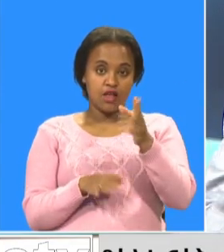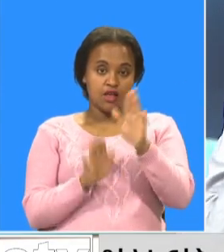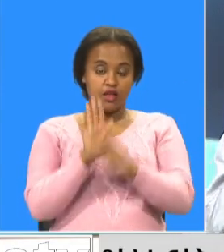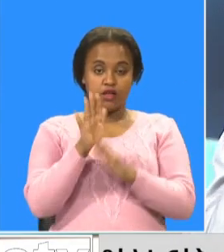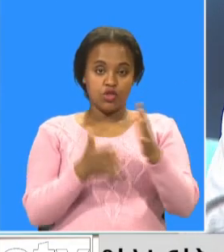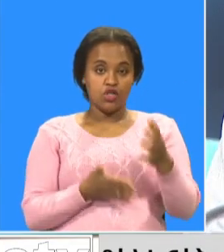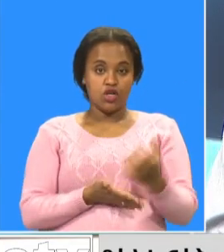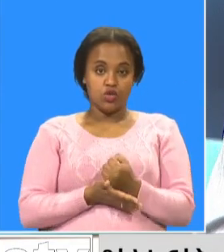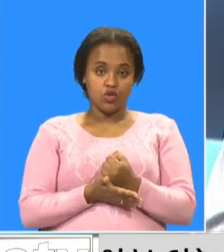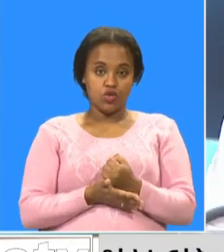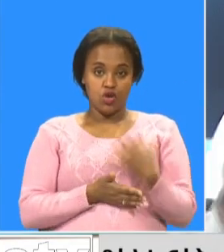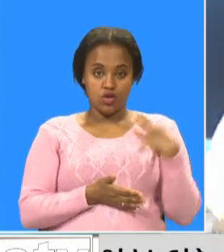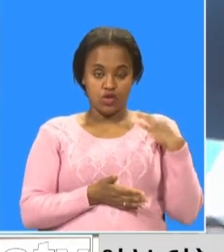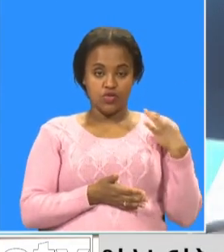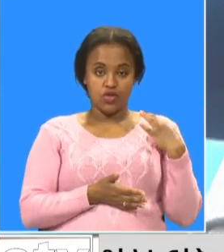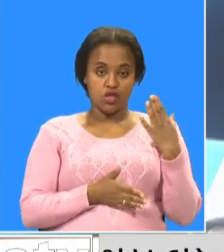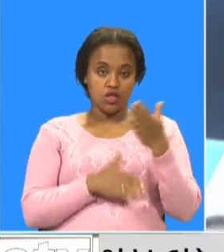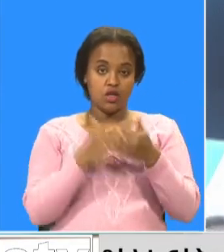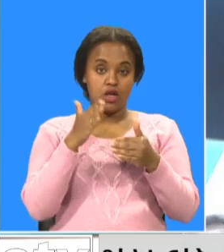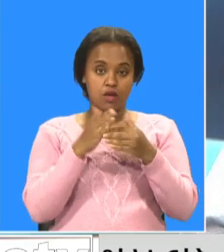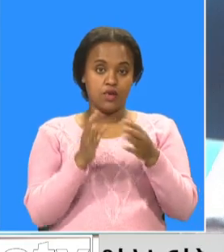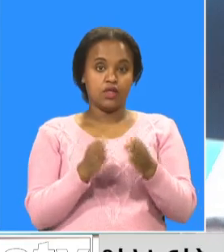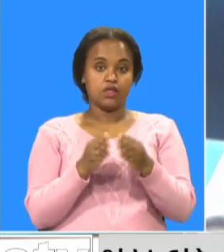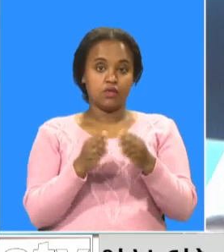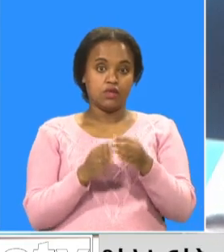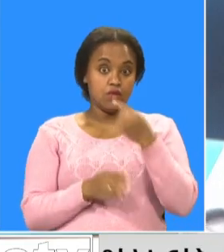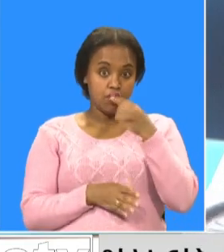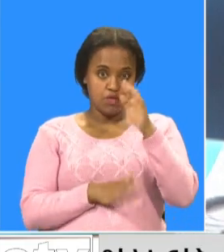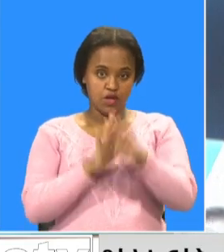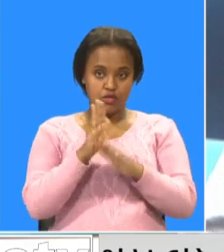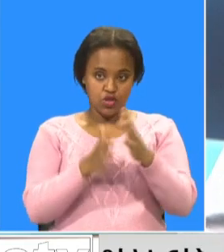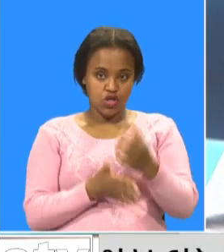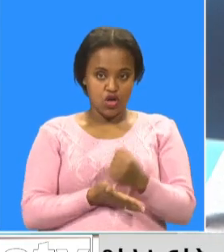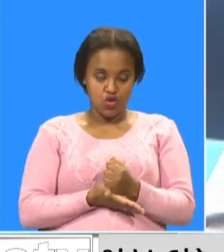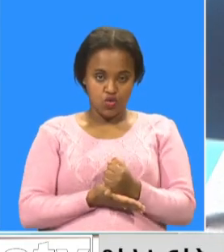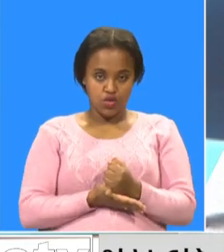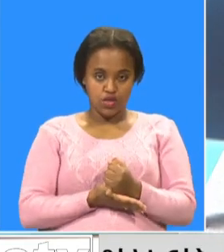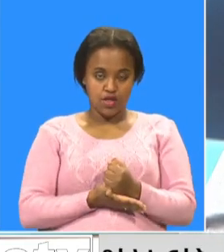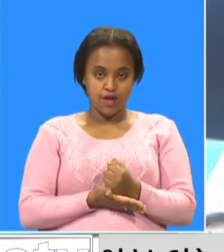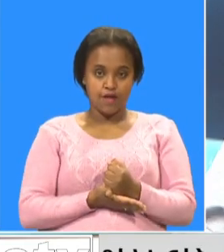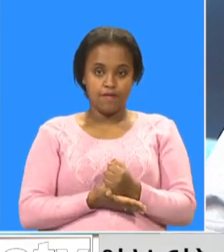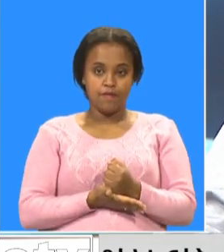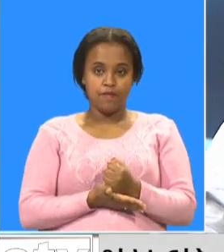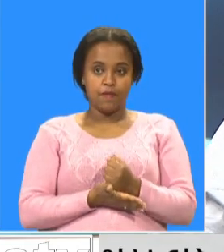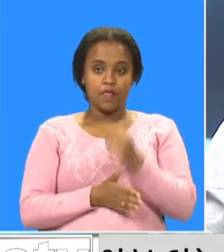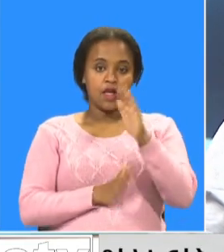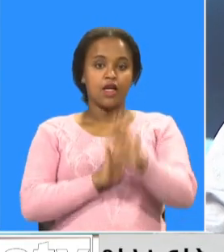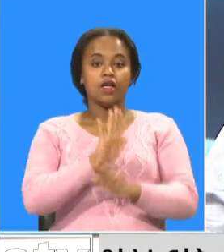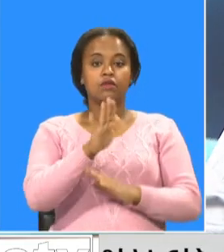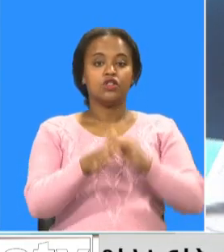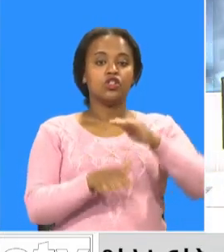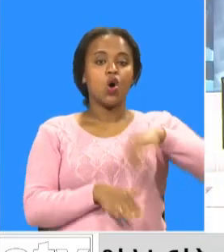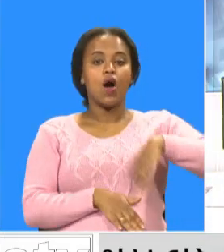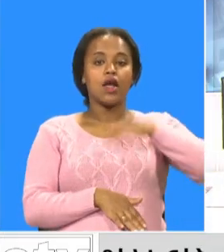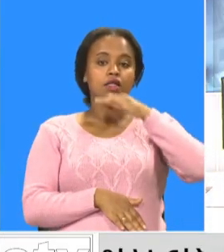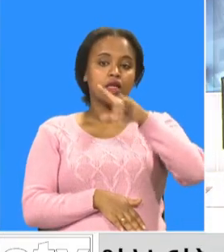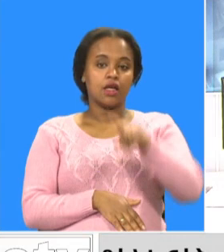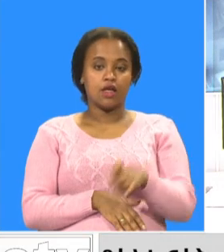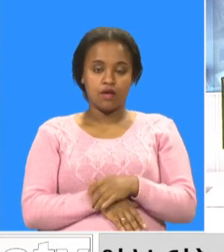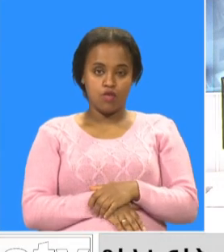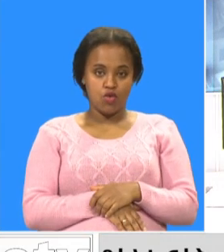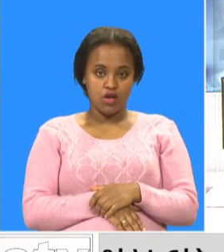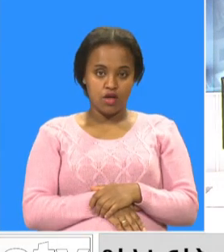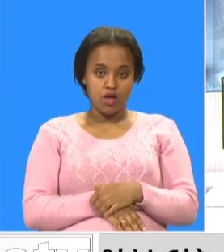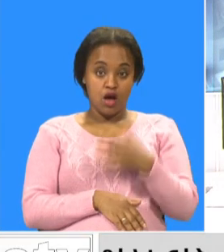ከአዳ ኢንዲቪዥዋል ሌቭል ይሰብሰብ የሚል እርምጃ ተወስዳለ። እነዚህ ዘገየም አሁን እርምጃው አልዘገየም